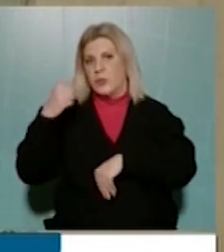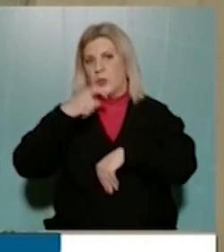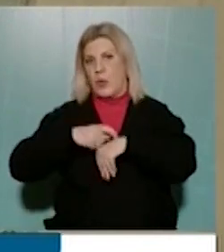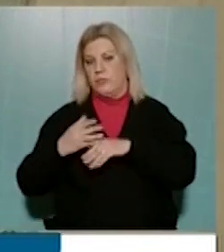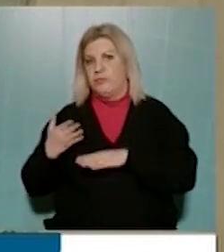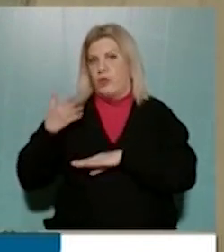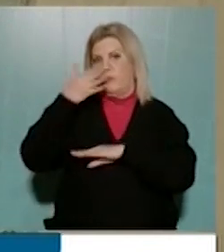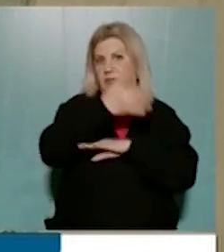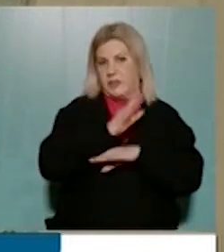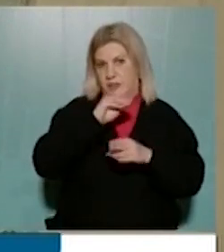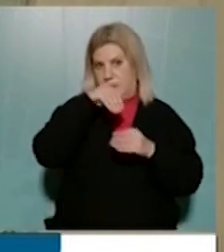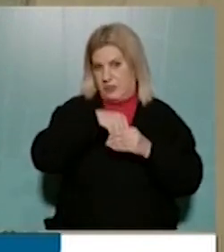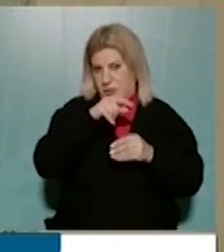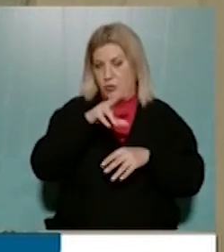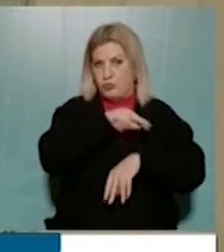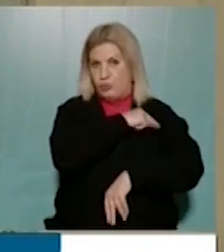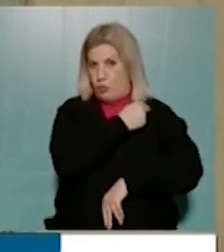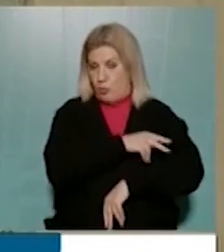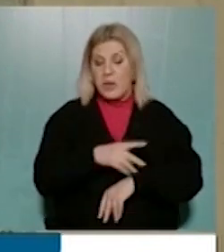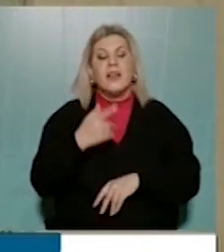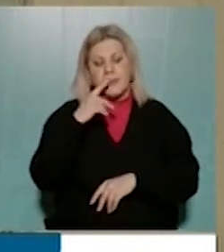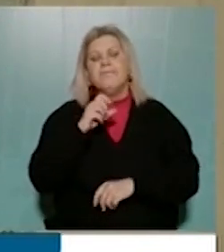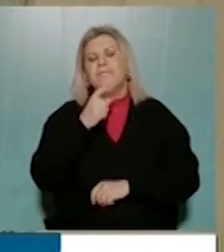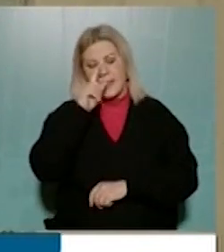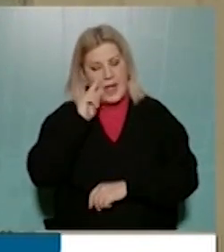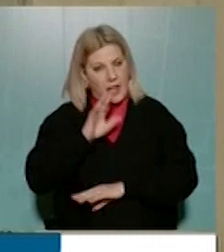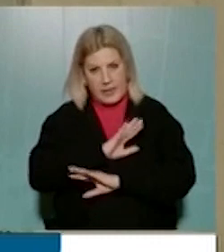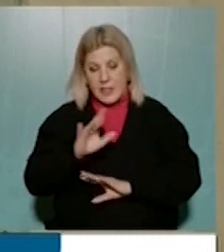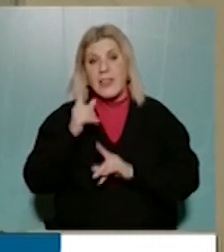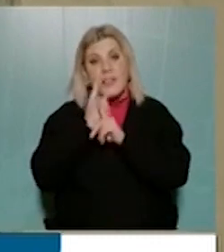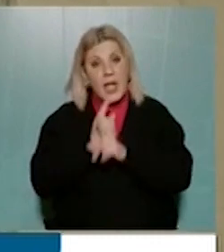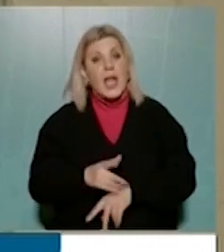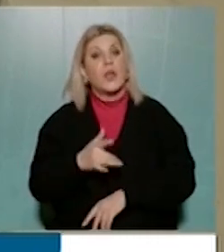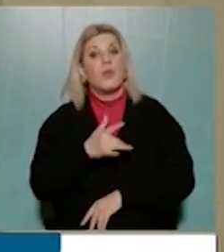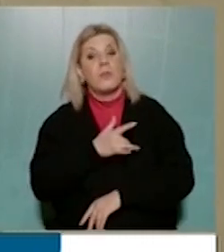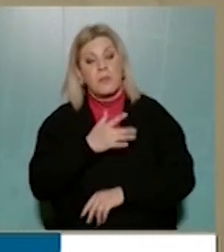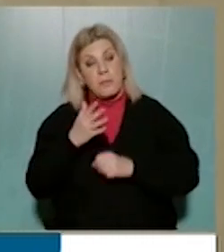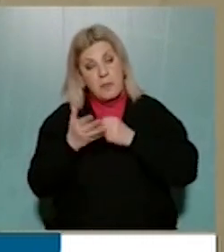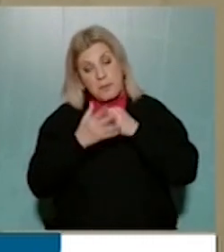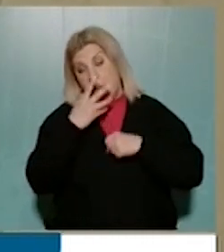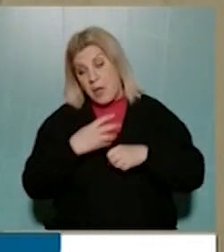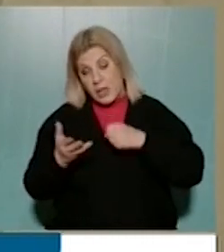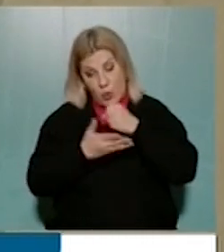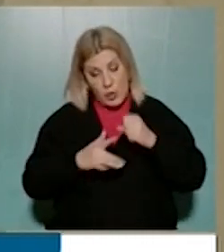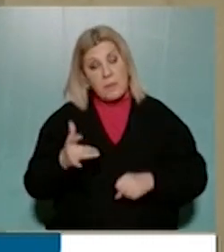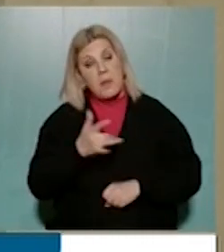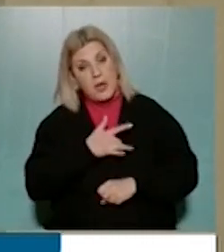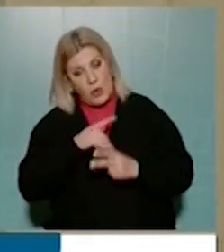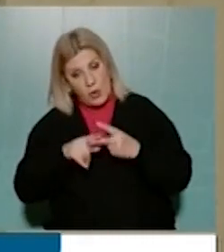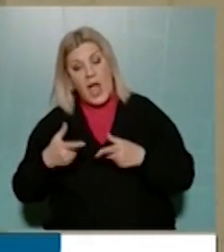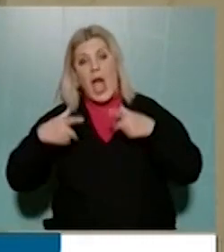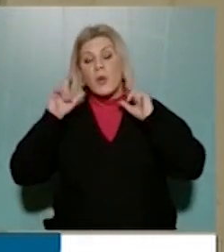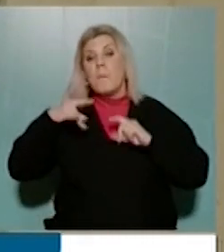πρόσβασης στα νοσοκομεία μια κατάσταση που είναι τραγική ιδίως για τον παπαγεωργίου αλλά και δευτερευόντως και τον παπανικολάου και τον